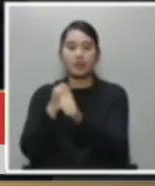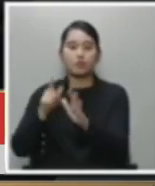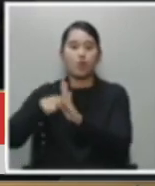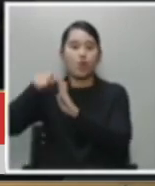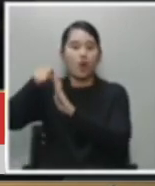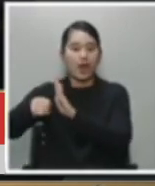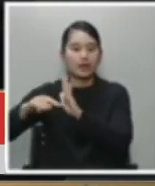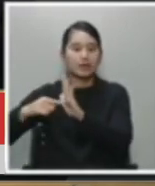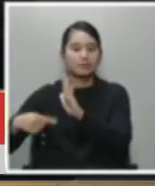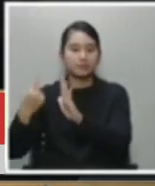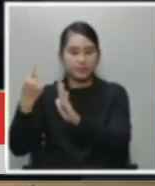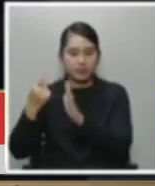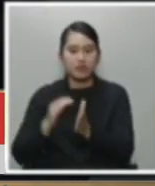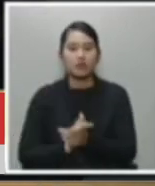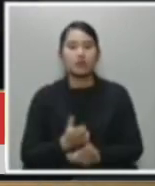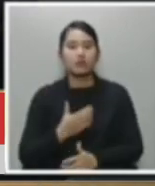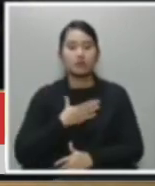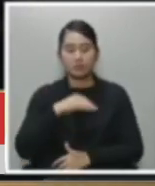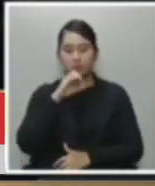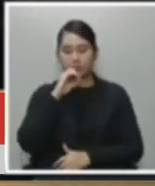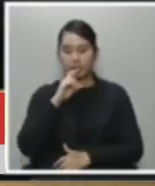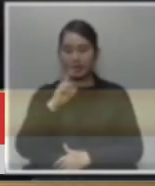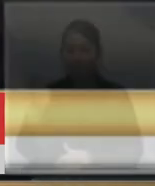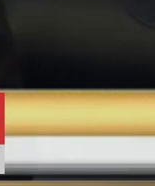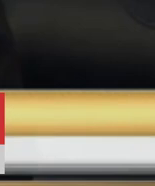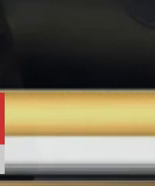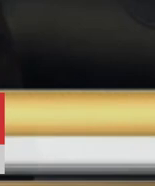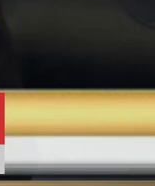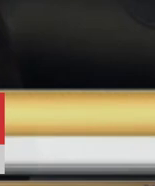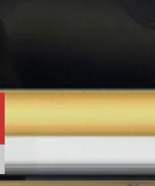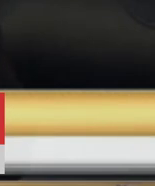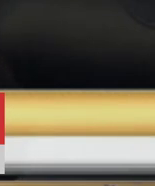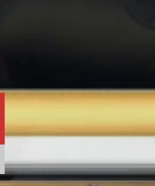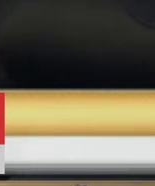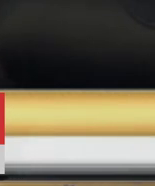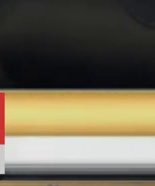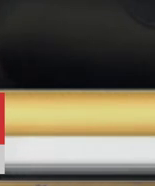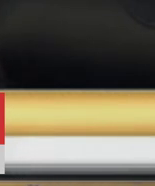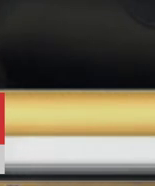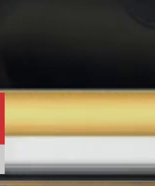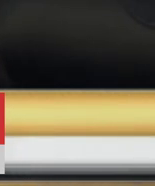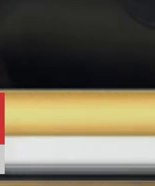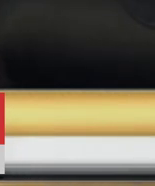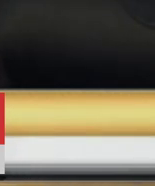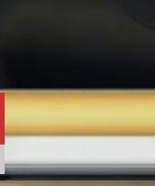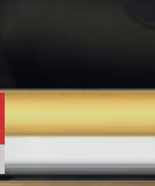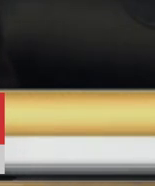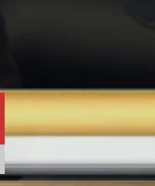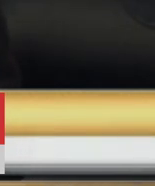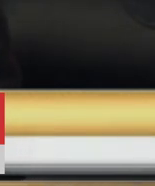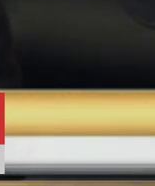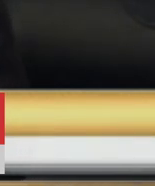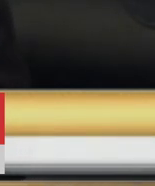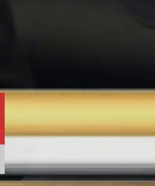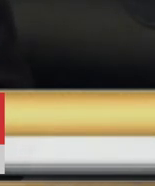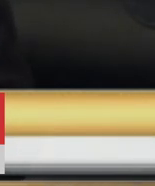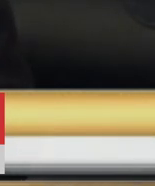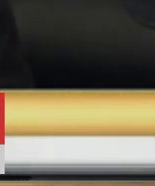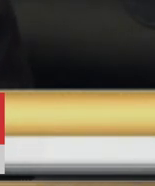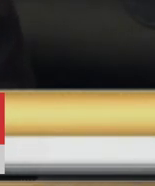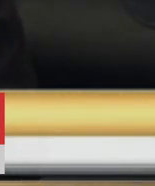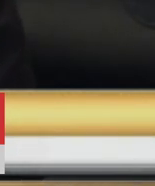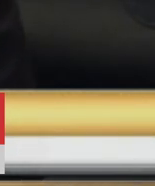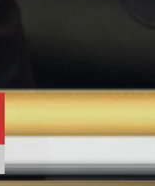กันขออนุญาตเรียนคำถามแรกนะครับที่ท่านถามว่าเหตุการณ์ทั้งนี้ทำไมถึงไม่ประกาศท่านฉุกเฉิน